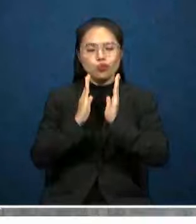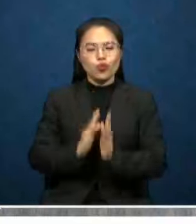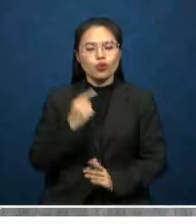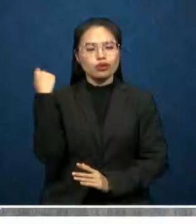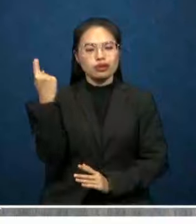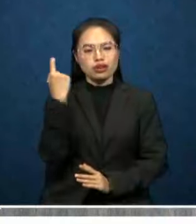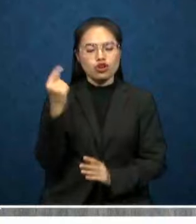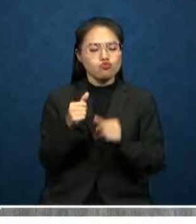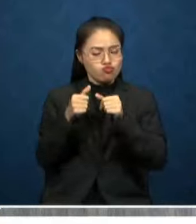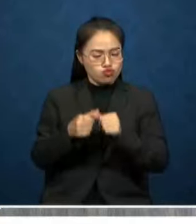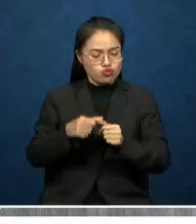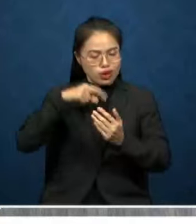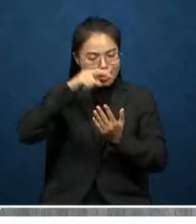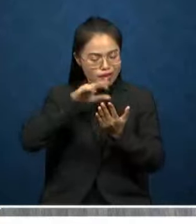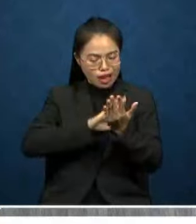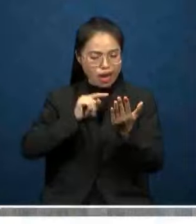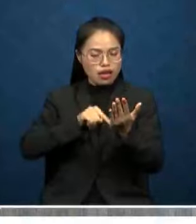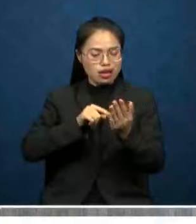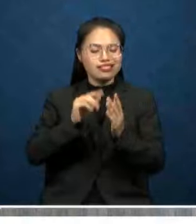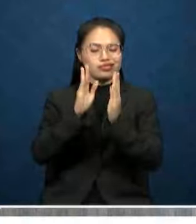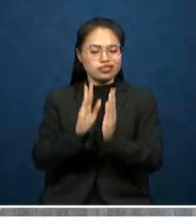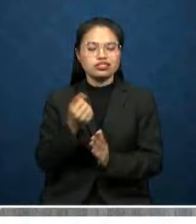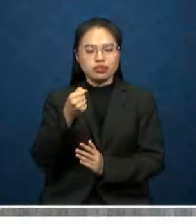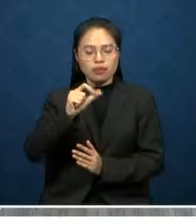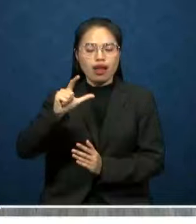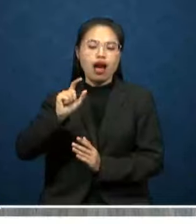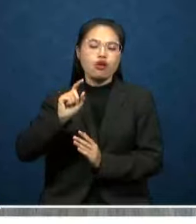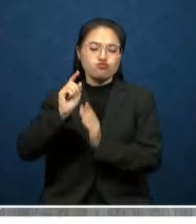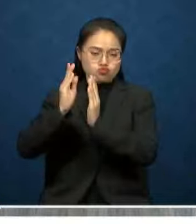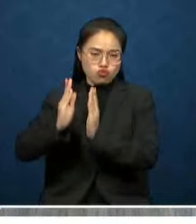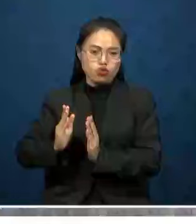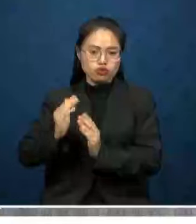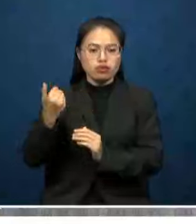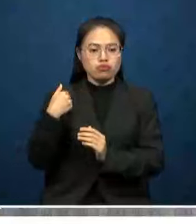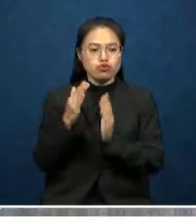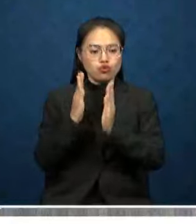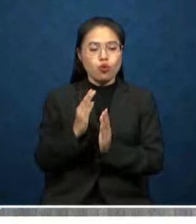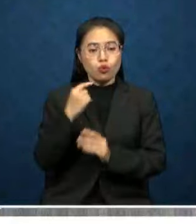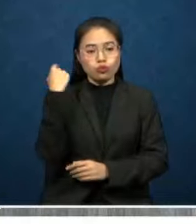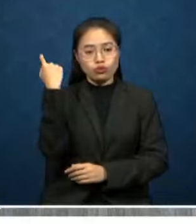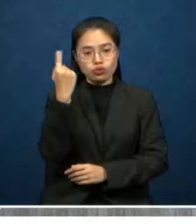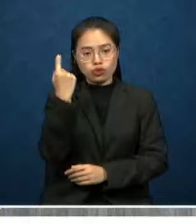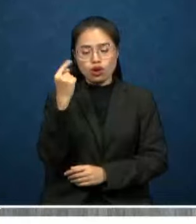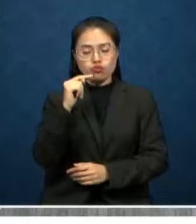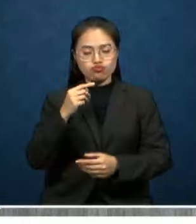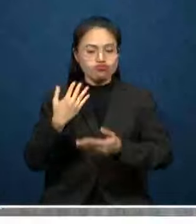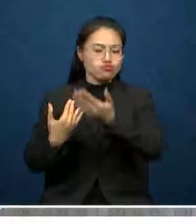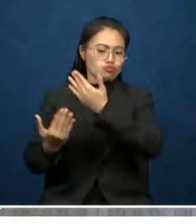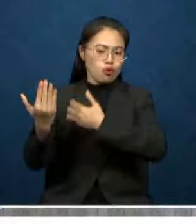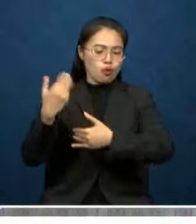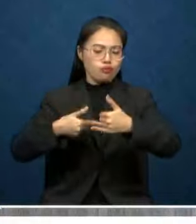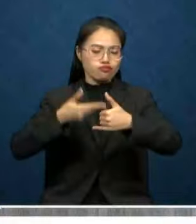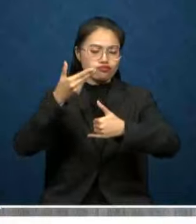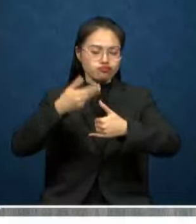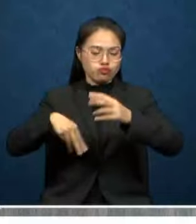ล้านคนนะแต่ว่ามีมากมายนะครับที่ขาดการคัดกรองเรื่อง